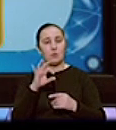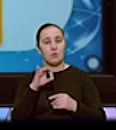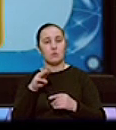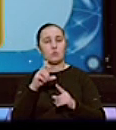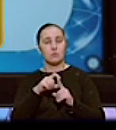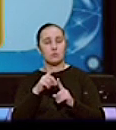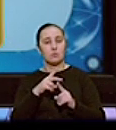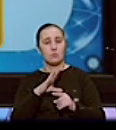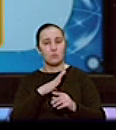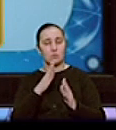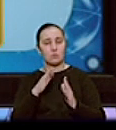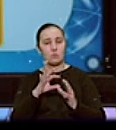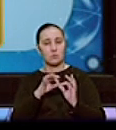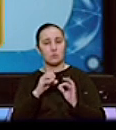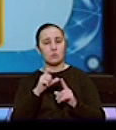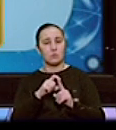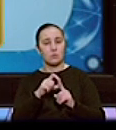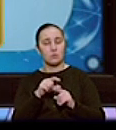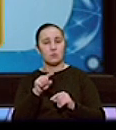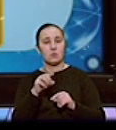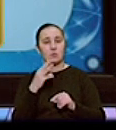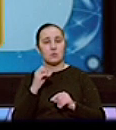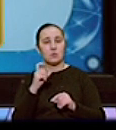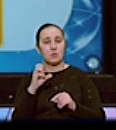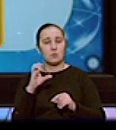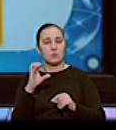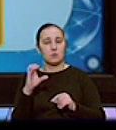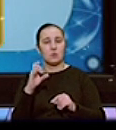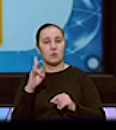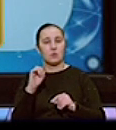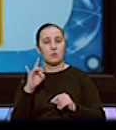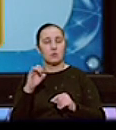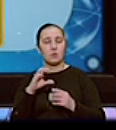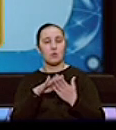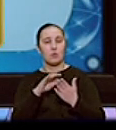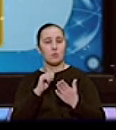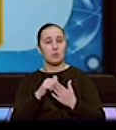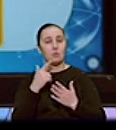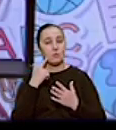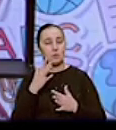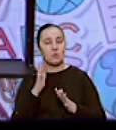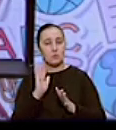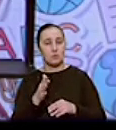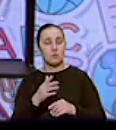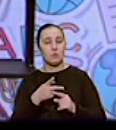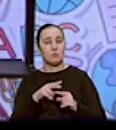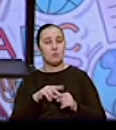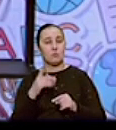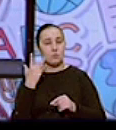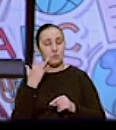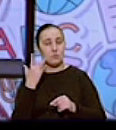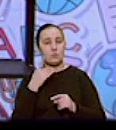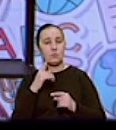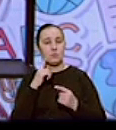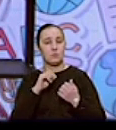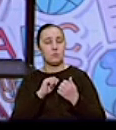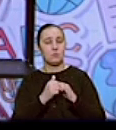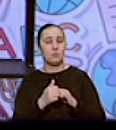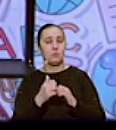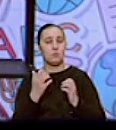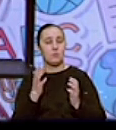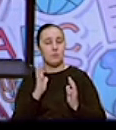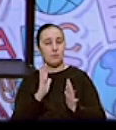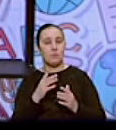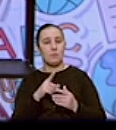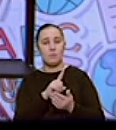so'z turkumiga oid bo'lgan so'zlarimiz esa shaxs va narsaning nomini bildiradi. Buni doimo yodingizda